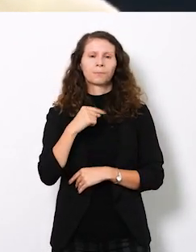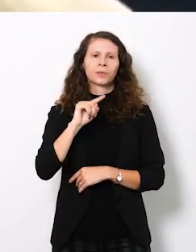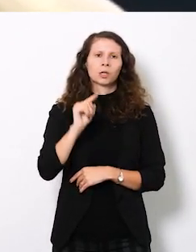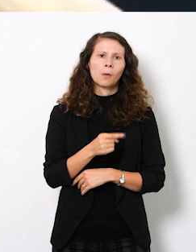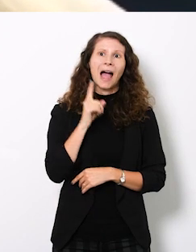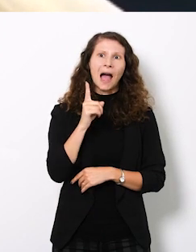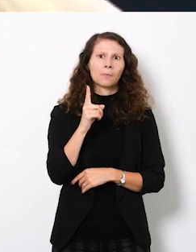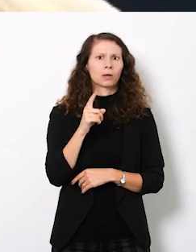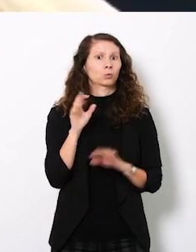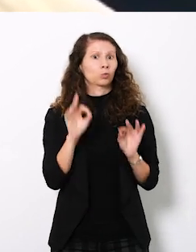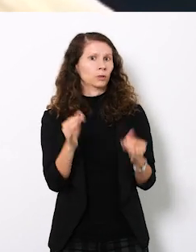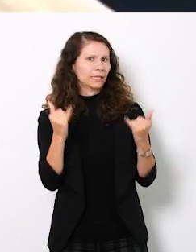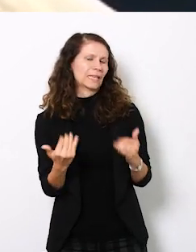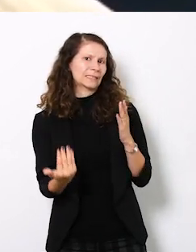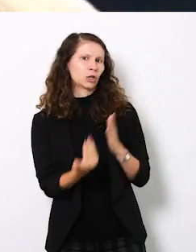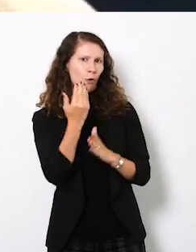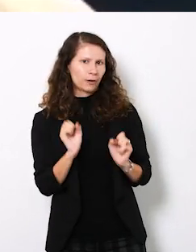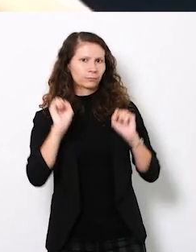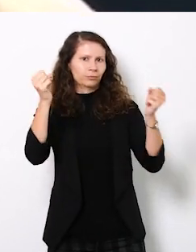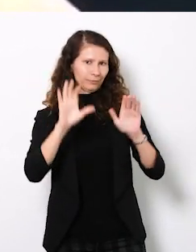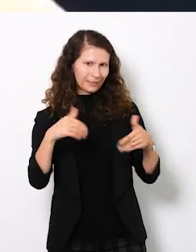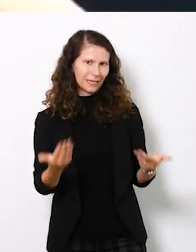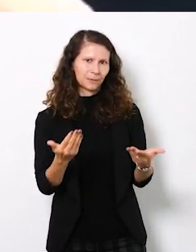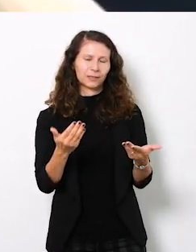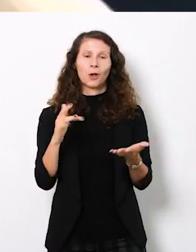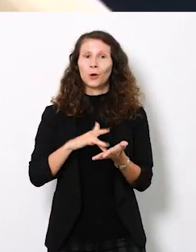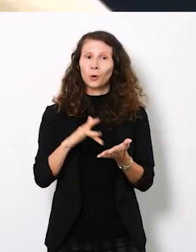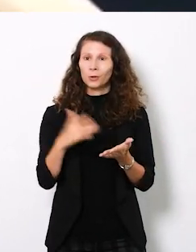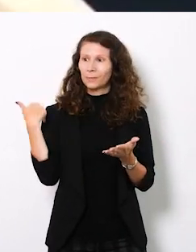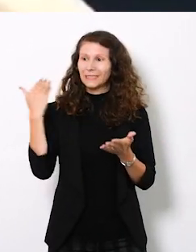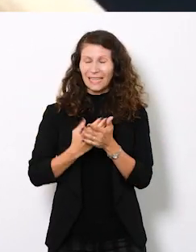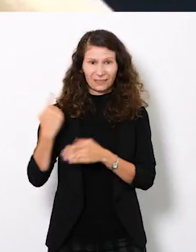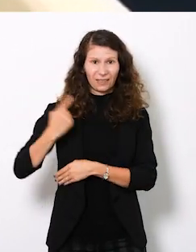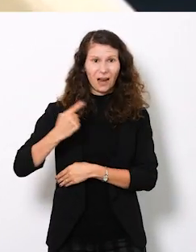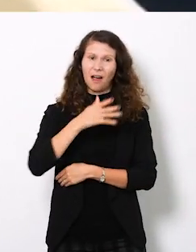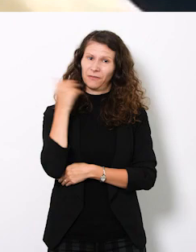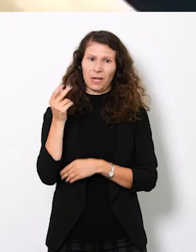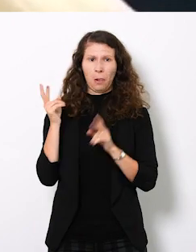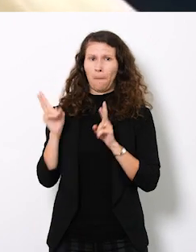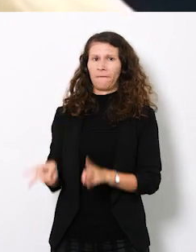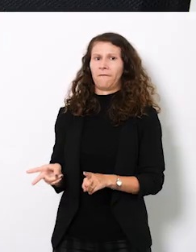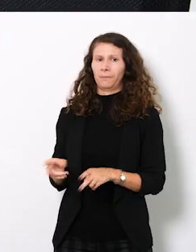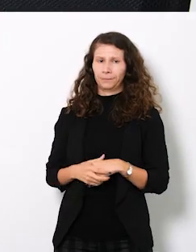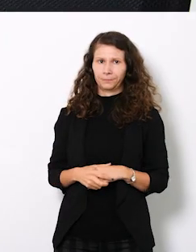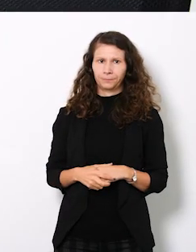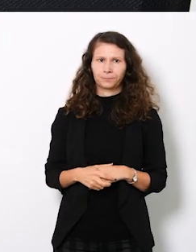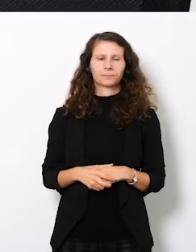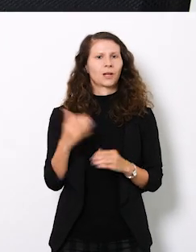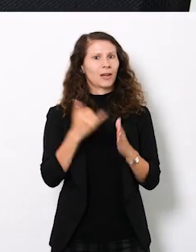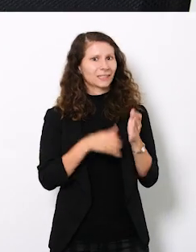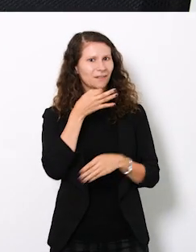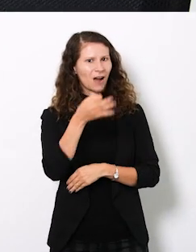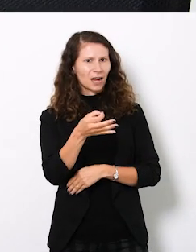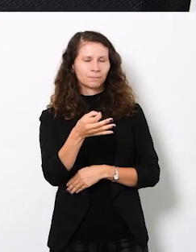einen neuen Aufbruch gibt, denn vieles ist in den letzten Jahren leider liegen geblieben. Und die